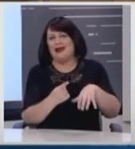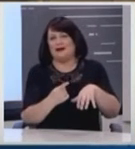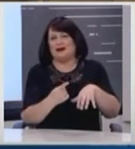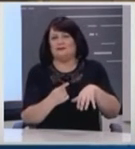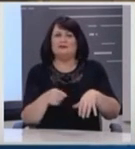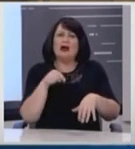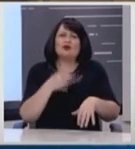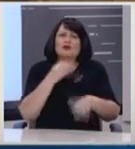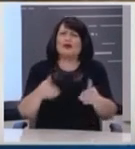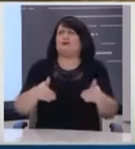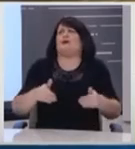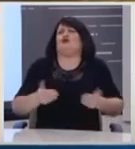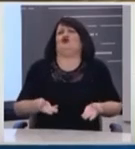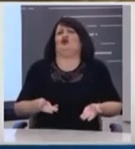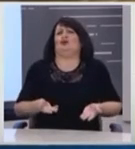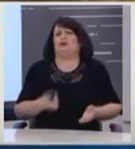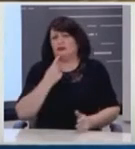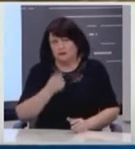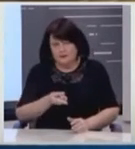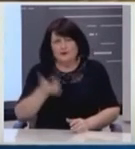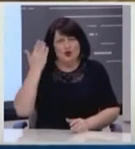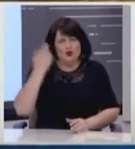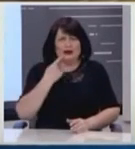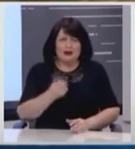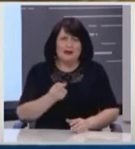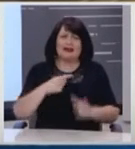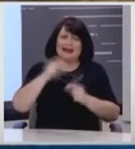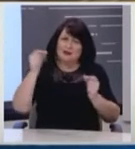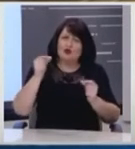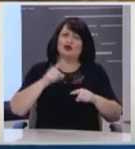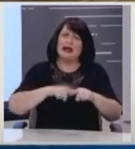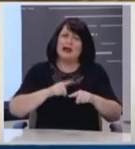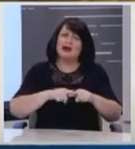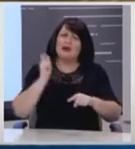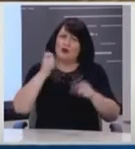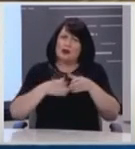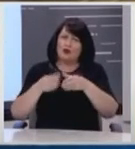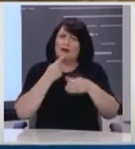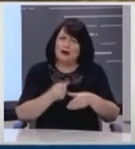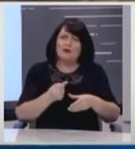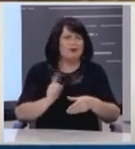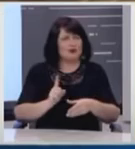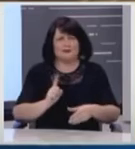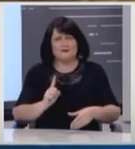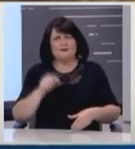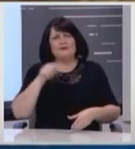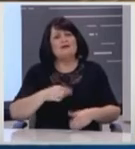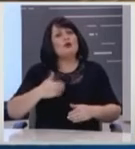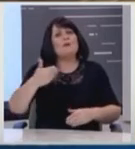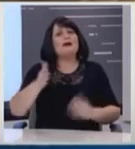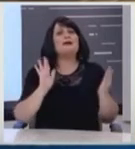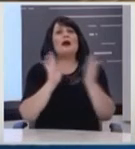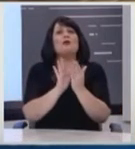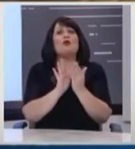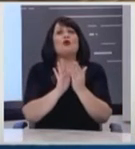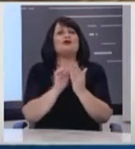επώδυνος συμβιβασμός, όπως χαρακτηρίστηκε τότε και από κυπριακά και από ελληνικά κόμματα, αντιμετωπίστηκε στη συνέχεια ως